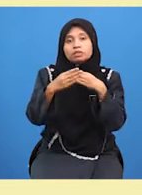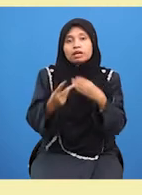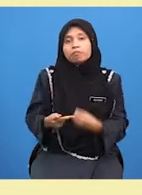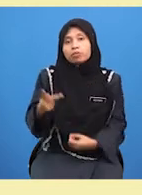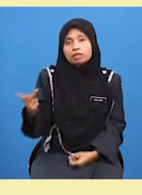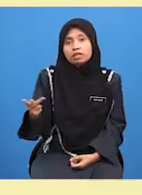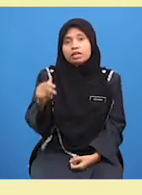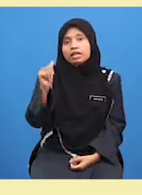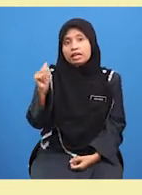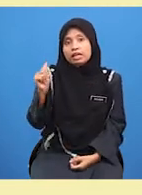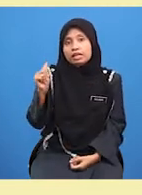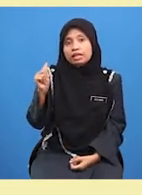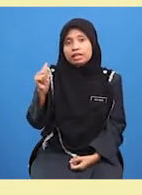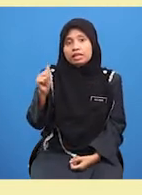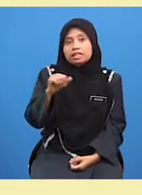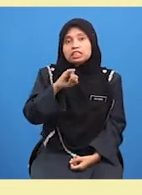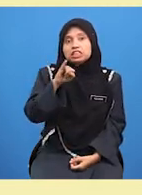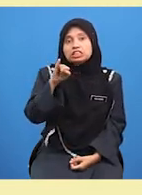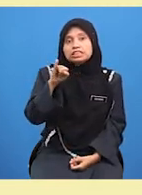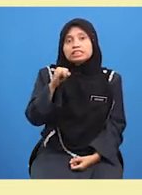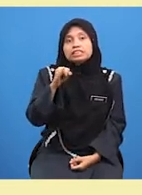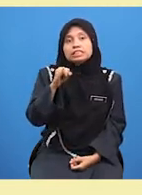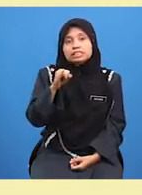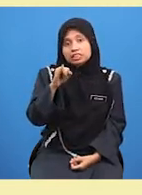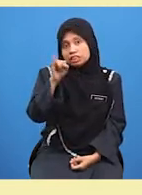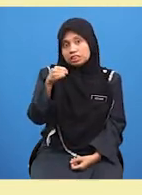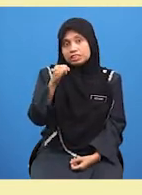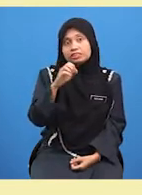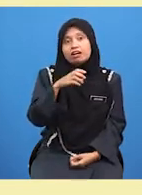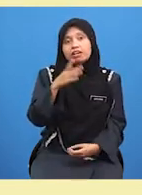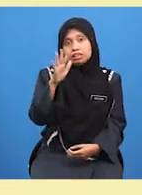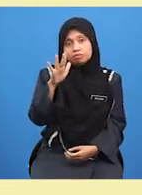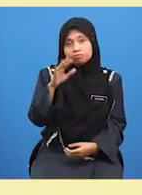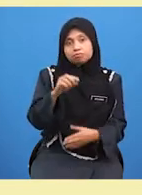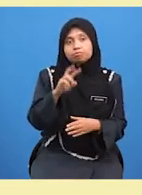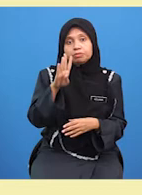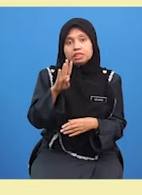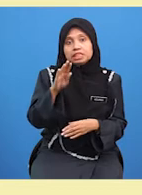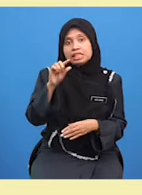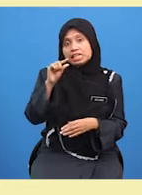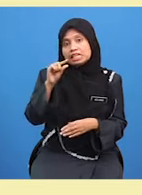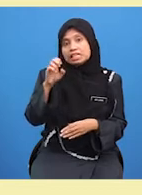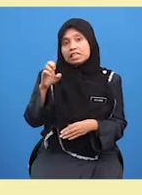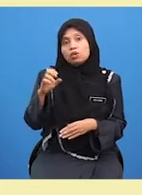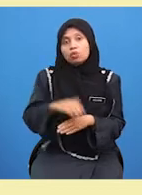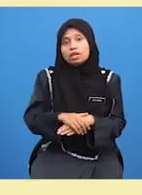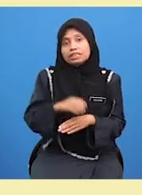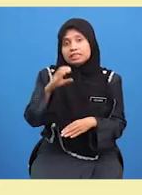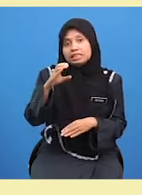Jawapan A, jejari. Pilihan jawapan untuk B, gegelung.